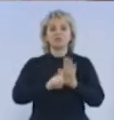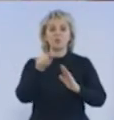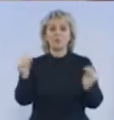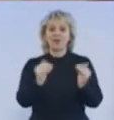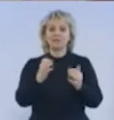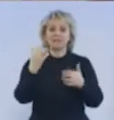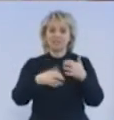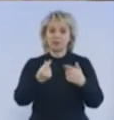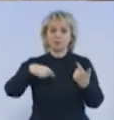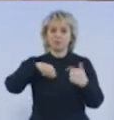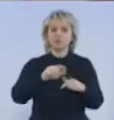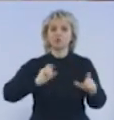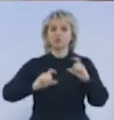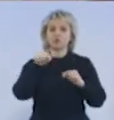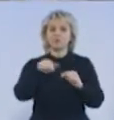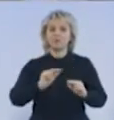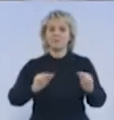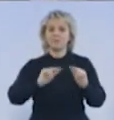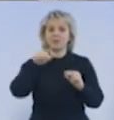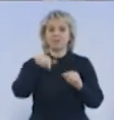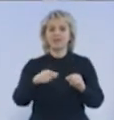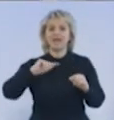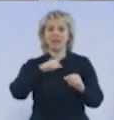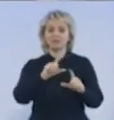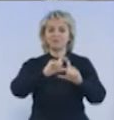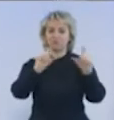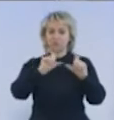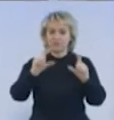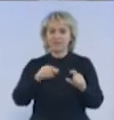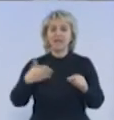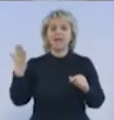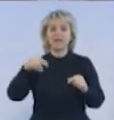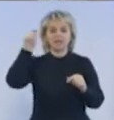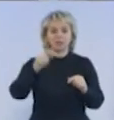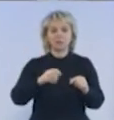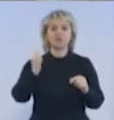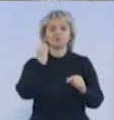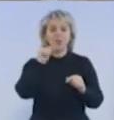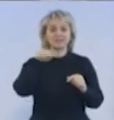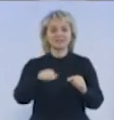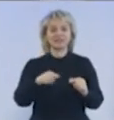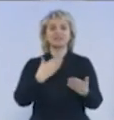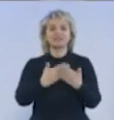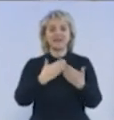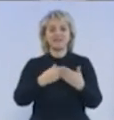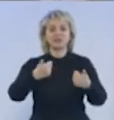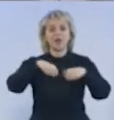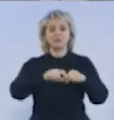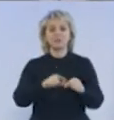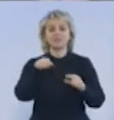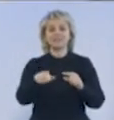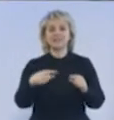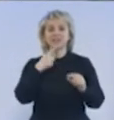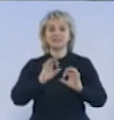и среднего бизнеса, а также студентам и преподавателям экономических вузов. Лектор, приехавший из Москвы, советник комиссии,